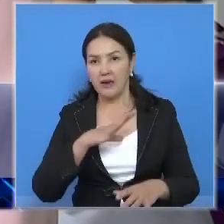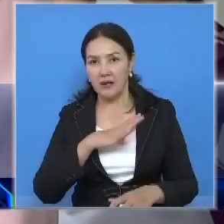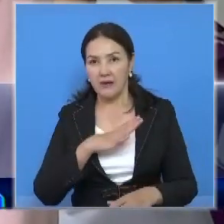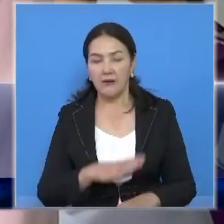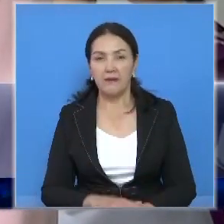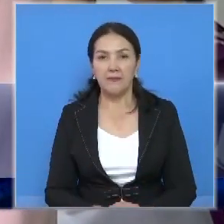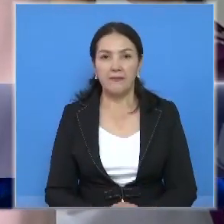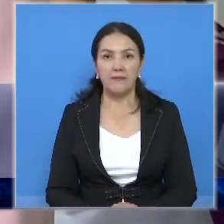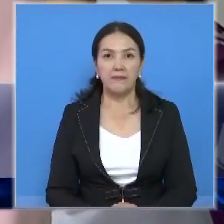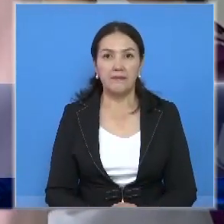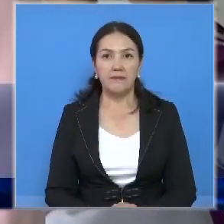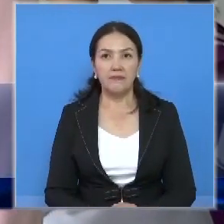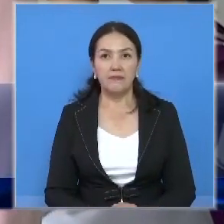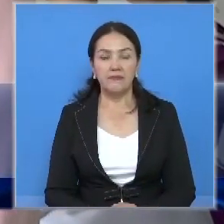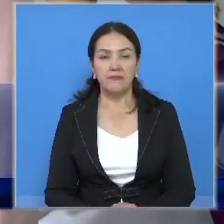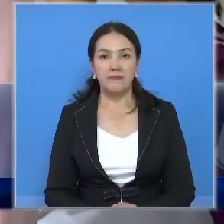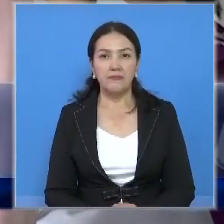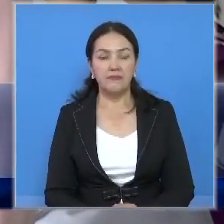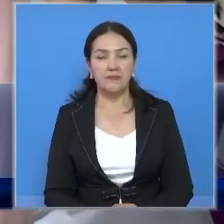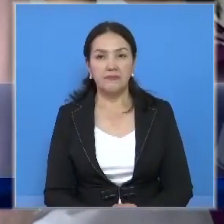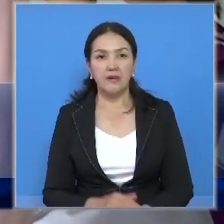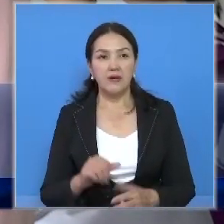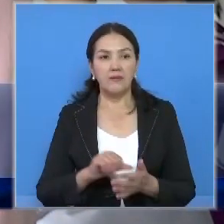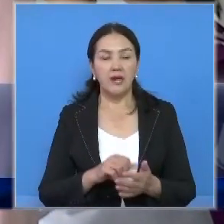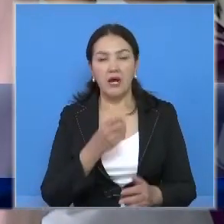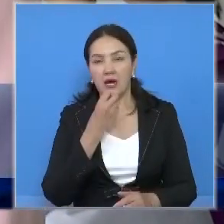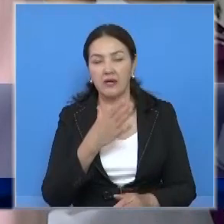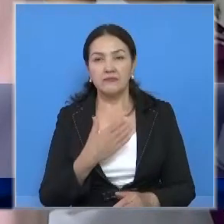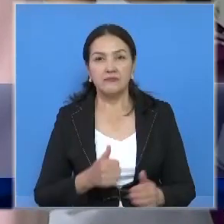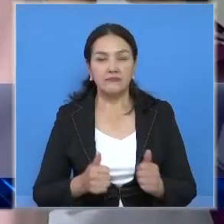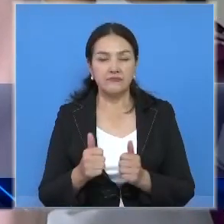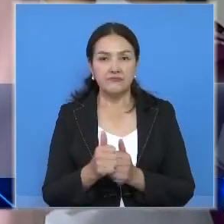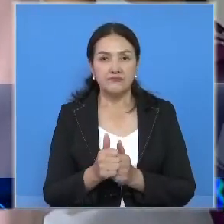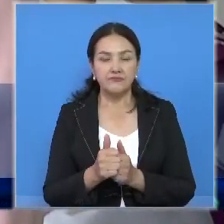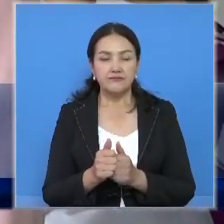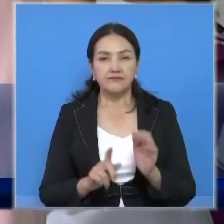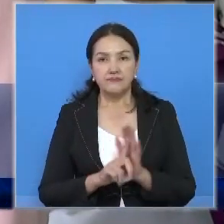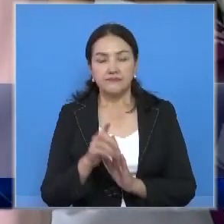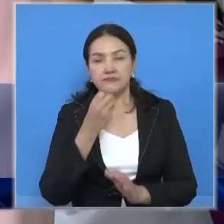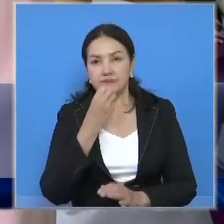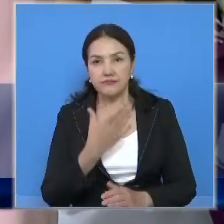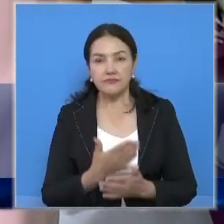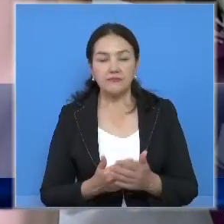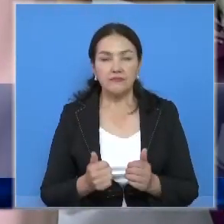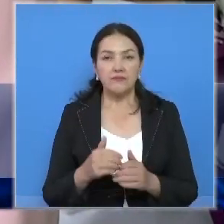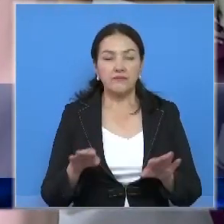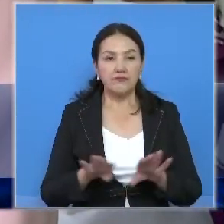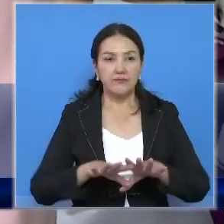дайындалдық, жатпай тұрмай дайындалдық енді. Оқушылар жәмен емес, енді алды бастамасы жәмен емес, алда уақытта